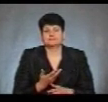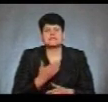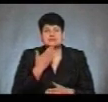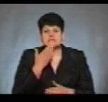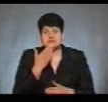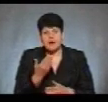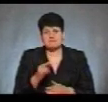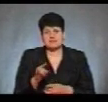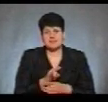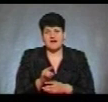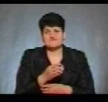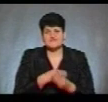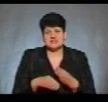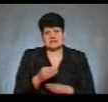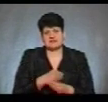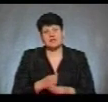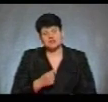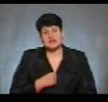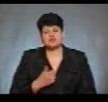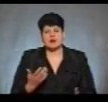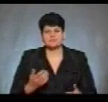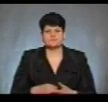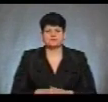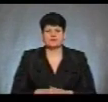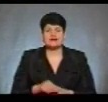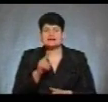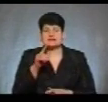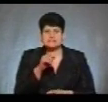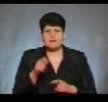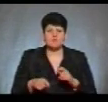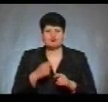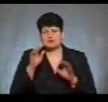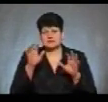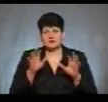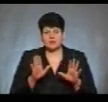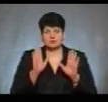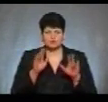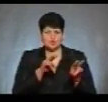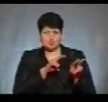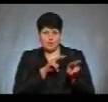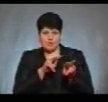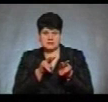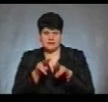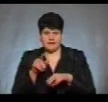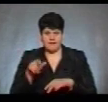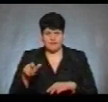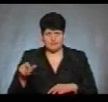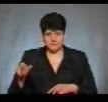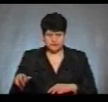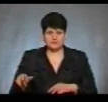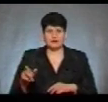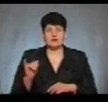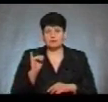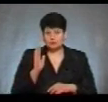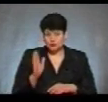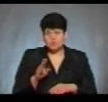запит на фальсифікації, на жаль. За порушеннями законодавства будуть спостерігати, в першу чергу, спостерігачі, і,